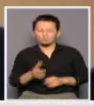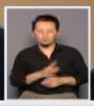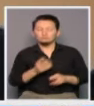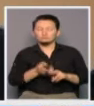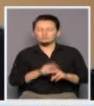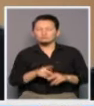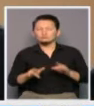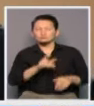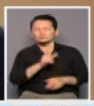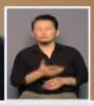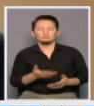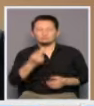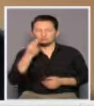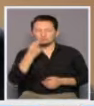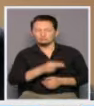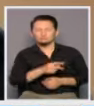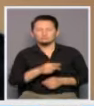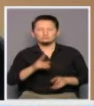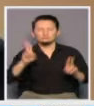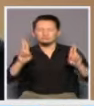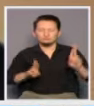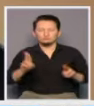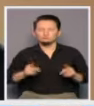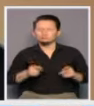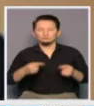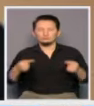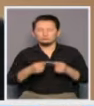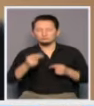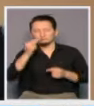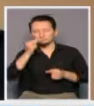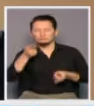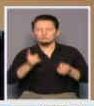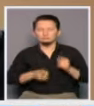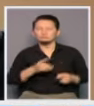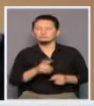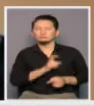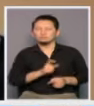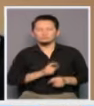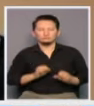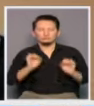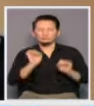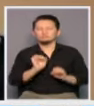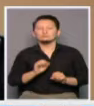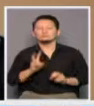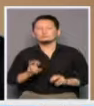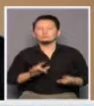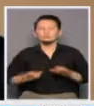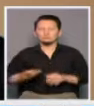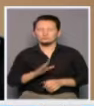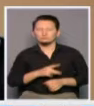можно охарактеризовать его? Он был принципиальным, обладал истинно мужским характером, присущим выходцам из западных